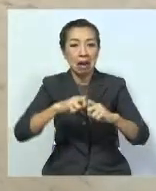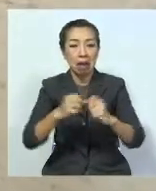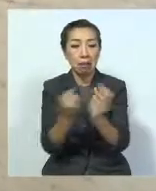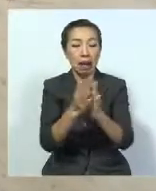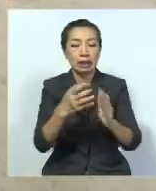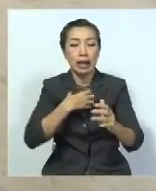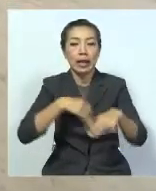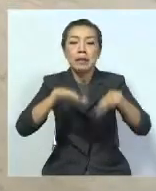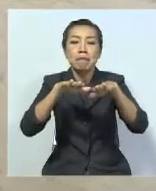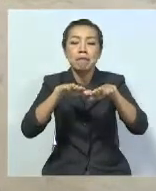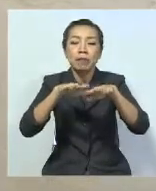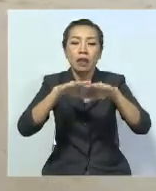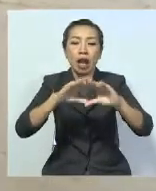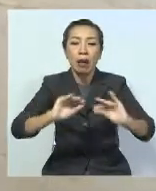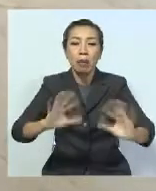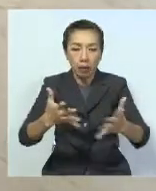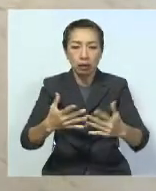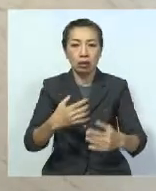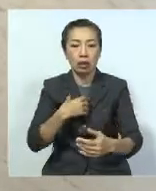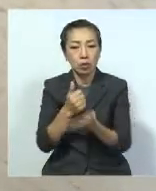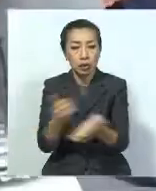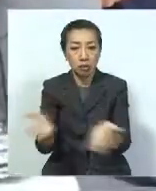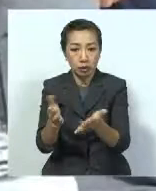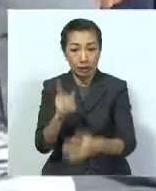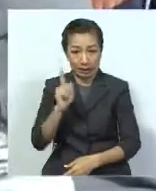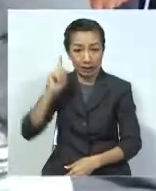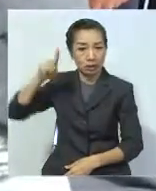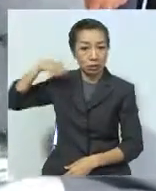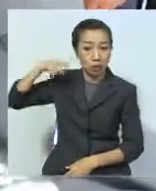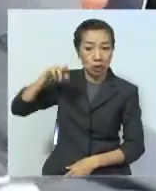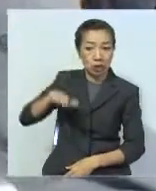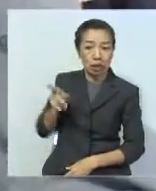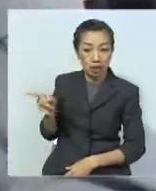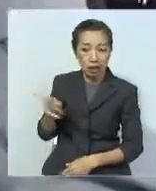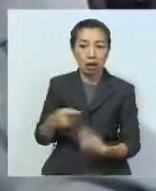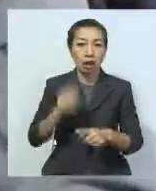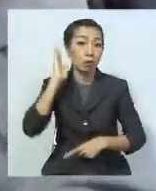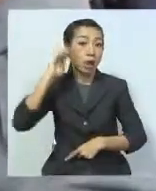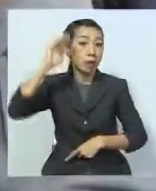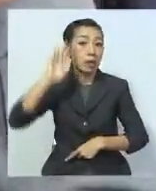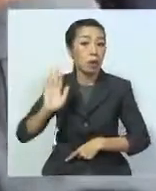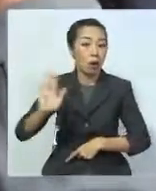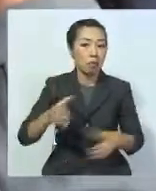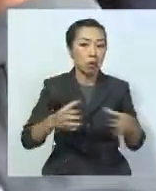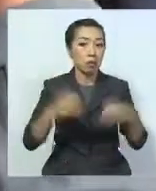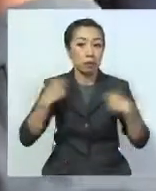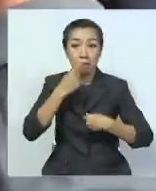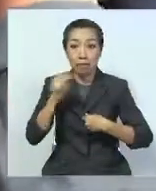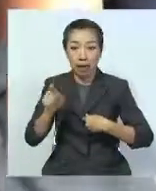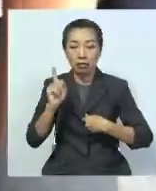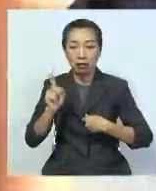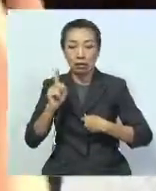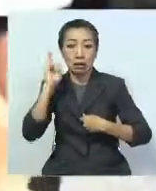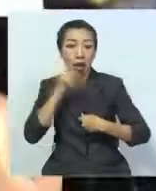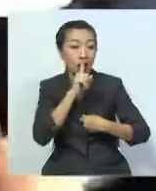ก็เป็นน้องสาวของคุณนิสิตซ ึ่ งเป็นแกนนำกลุ่มของกลุ่มคนเสื้อแดงนะครับซึ่งมีนักข่าวเนี่ยไปสอบถาม ตัวพี่ชายยังไม่ท